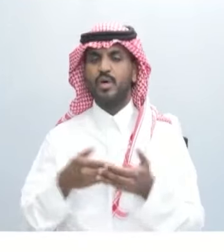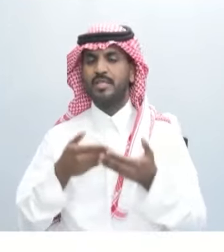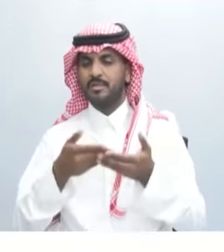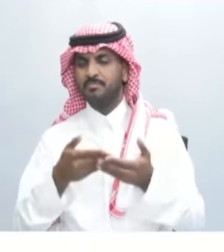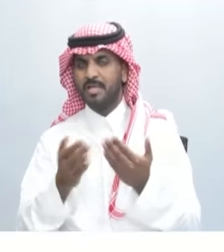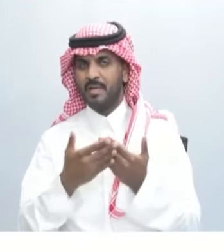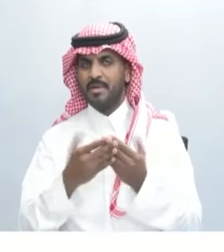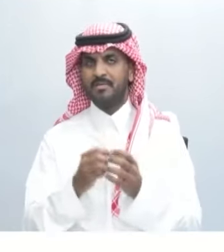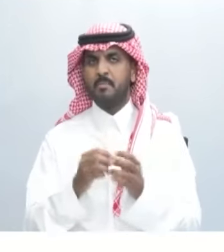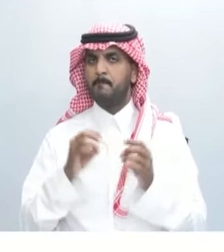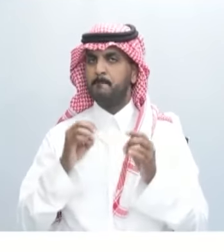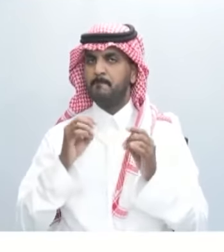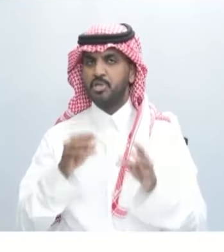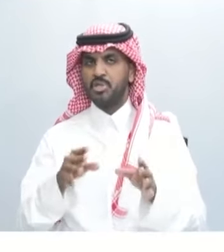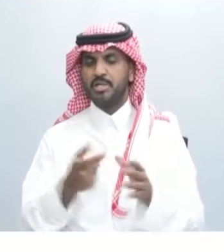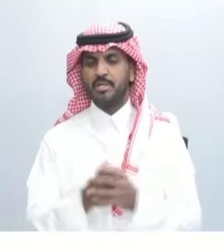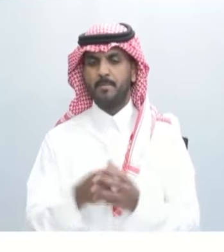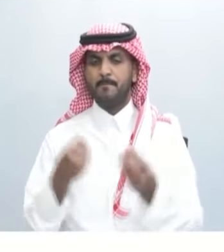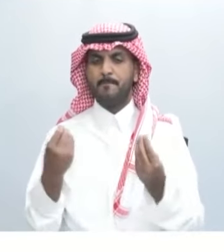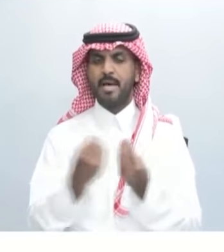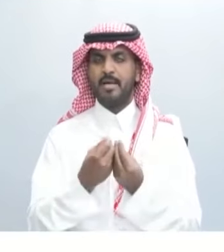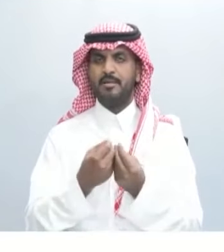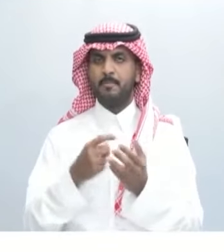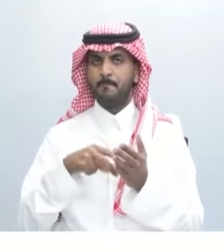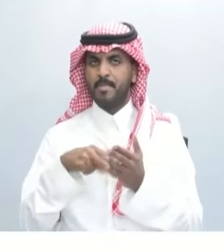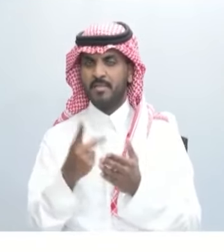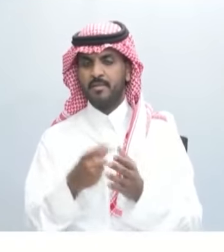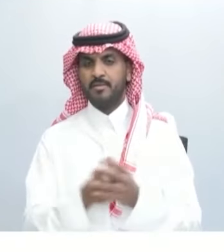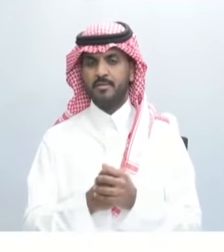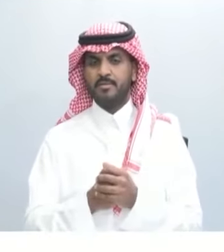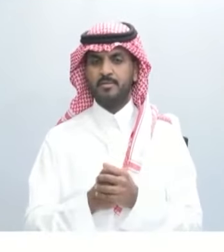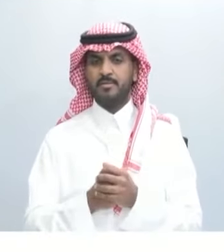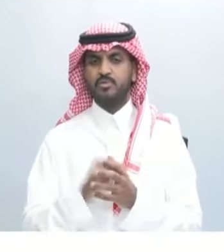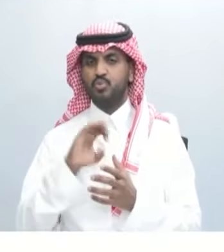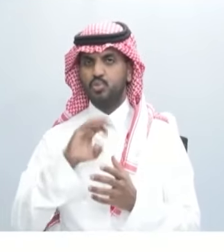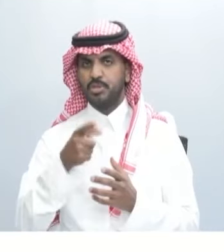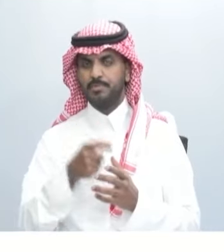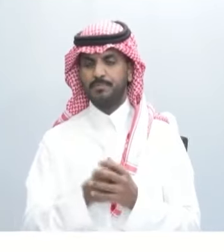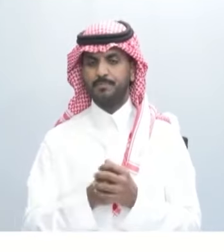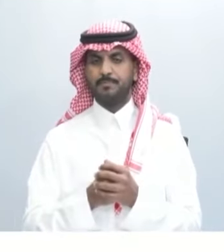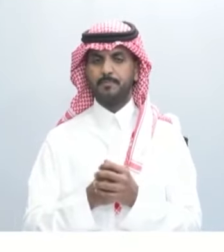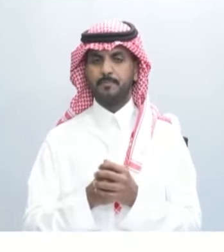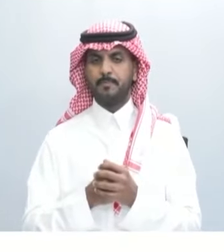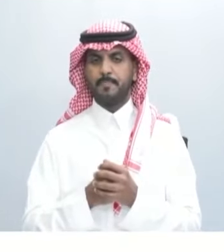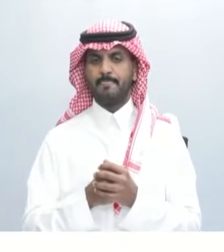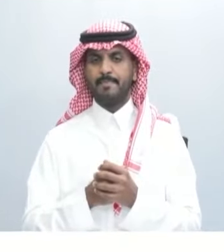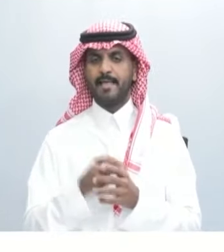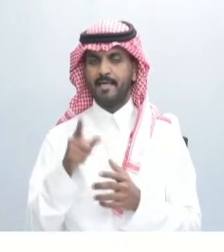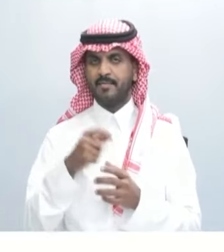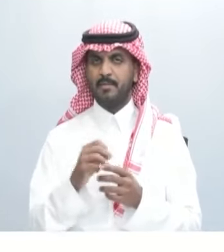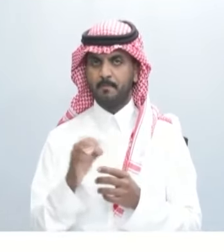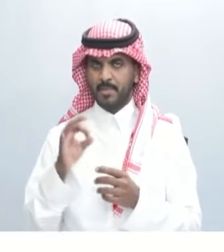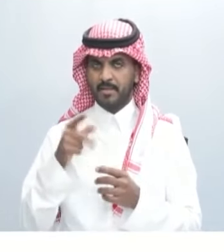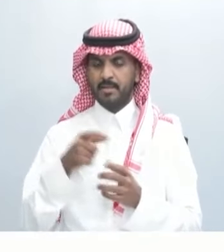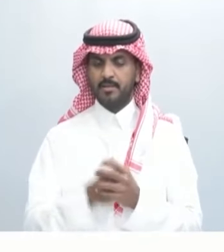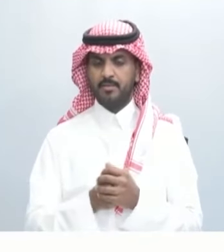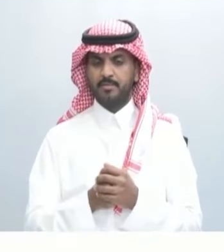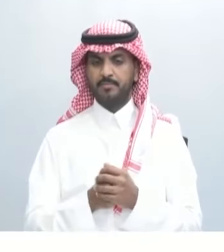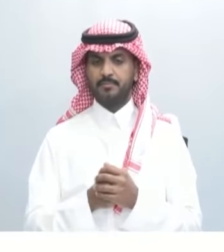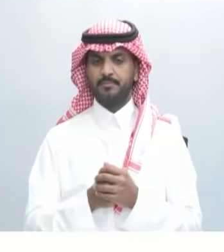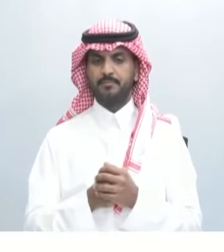المجانيه معا مره ثانيه اذا حتى نجيب هنا ابنائي بناتي على هذا المثال وهذا